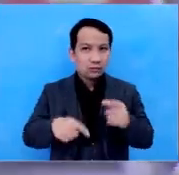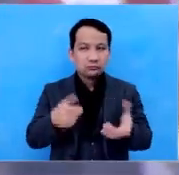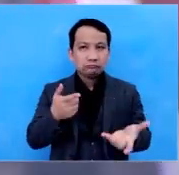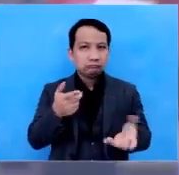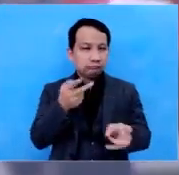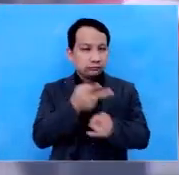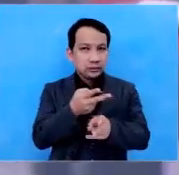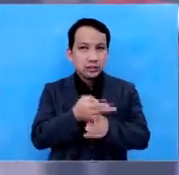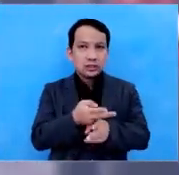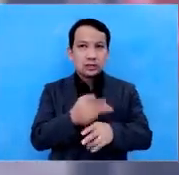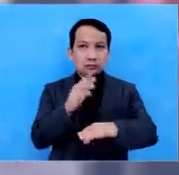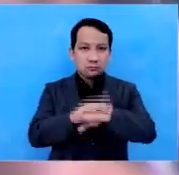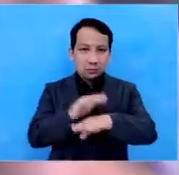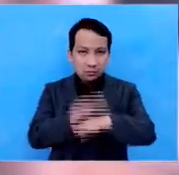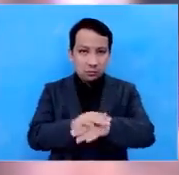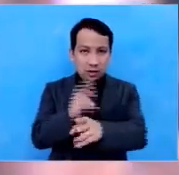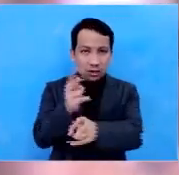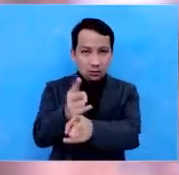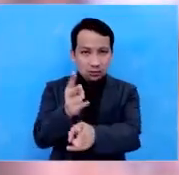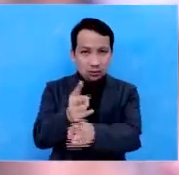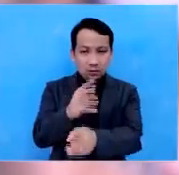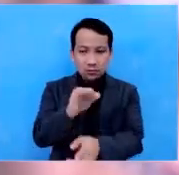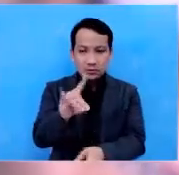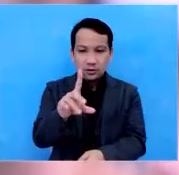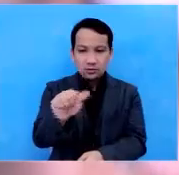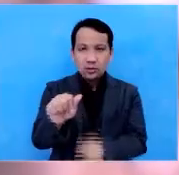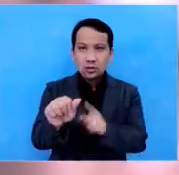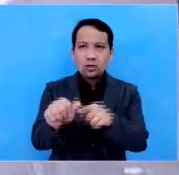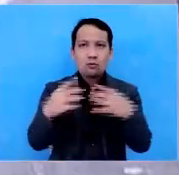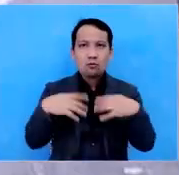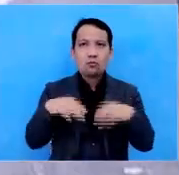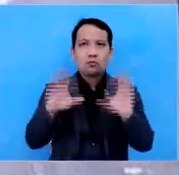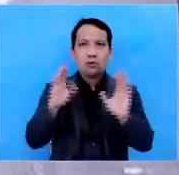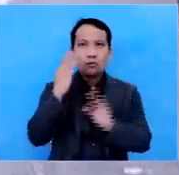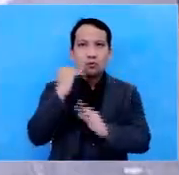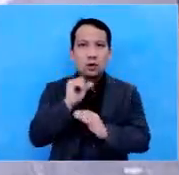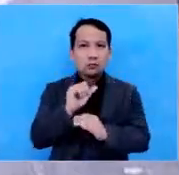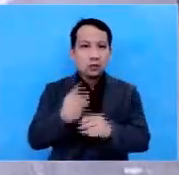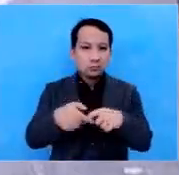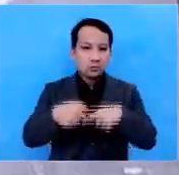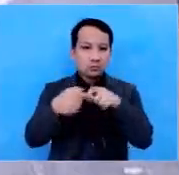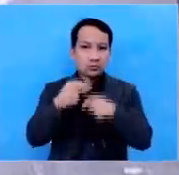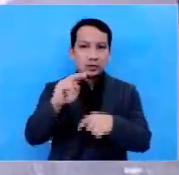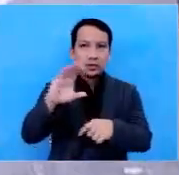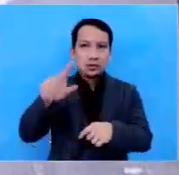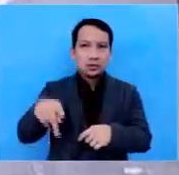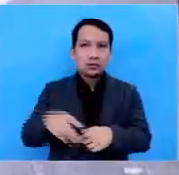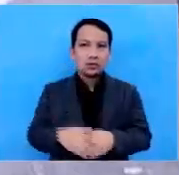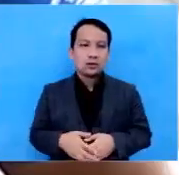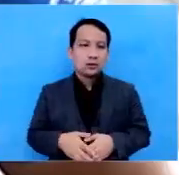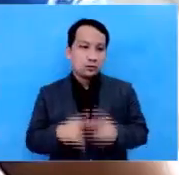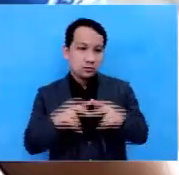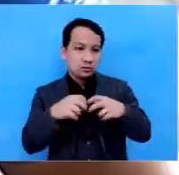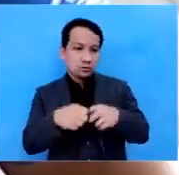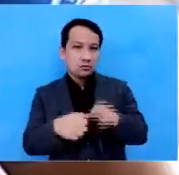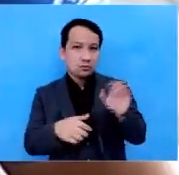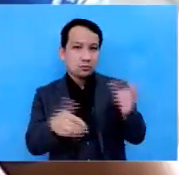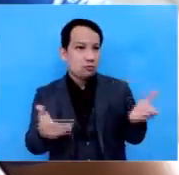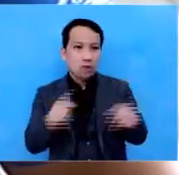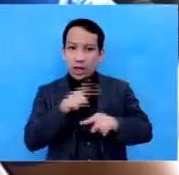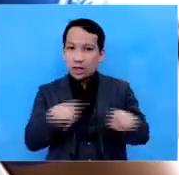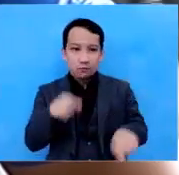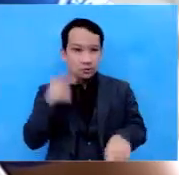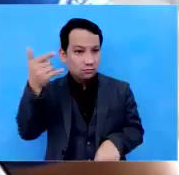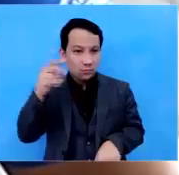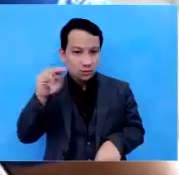rin ng MMDA sa mga motorista na huwag magpakakampante porket suspendido ang NCAP. Even though we're handicapped, we will continue